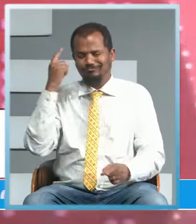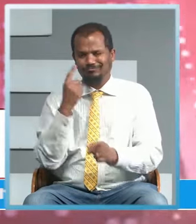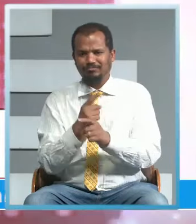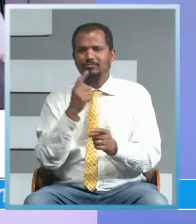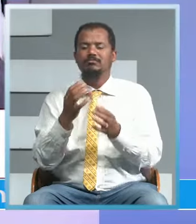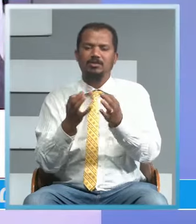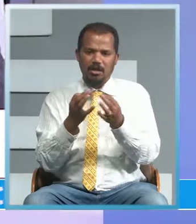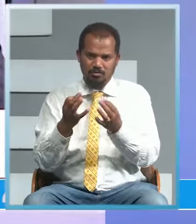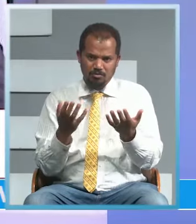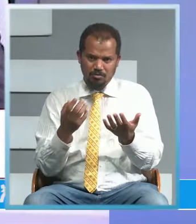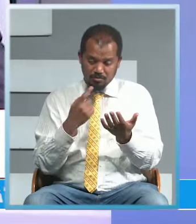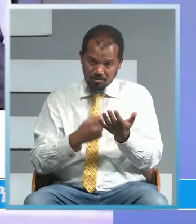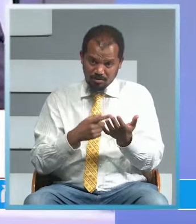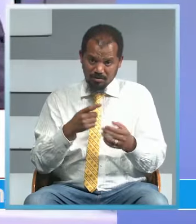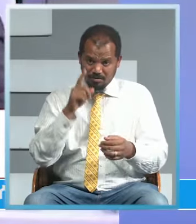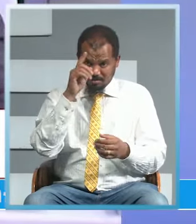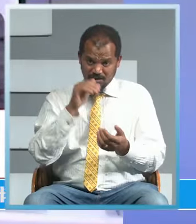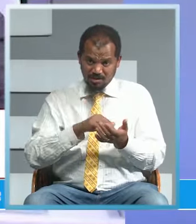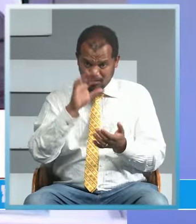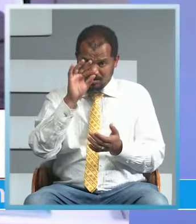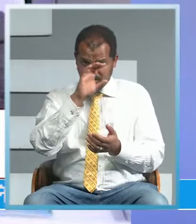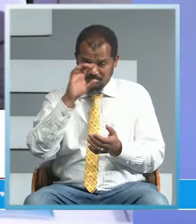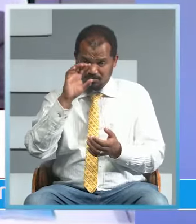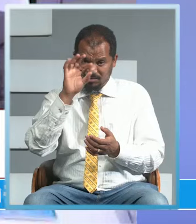መሆናቸው መረጋገጡን ገልጸዋል። በዚህም